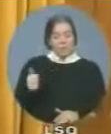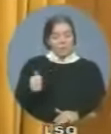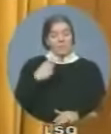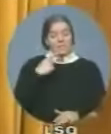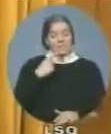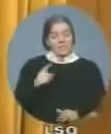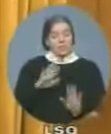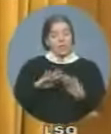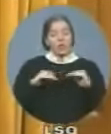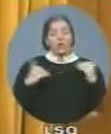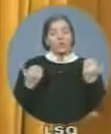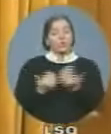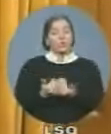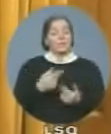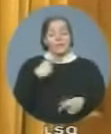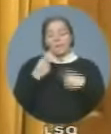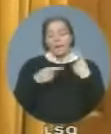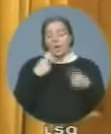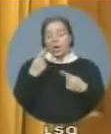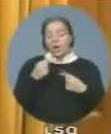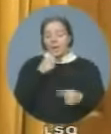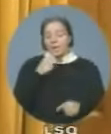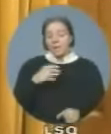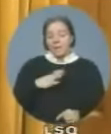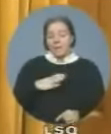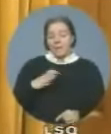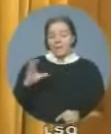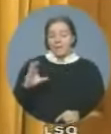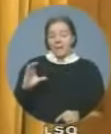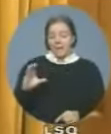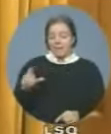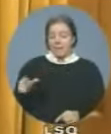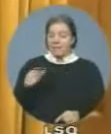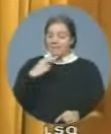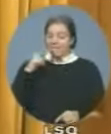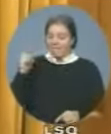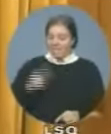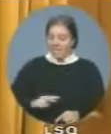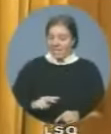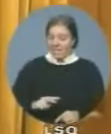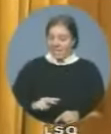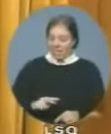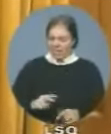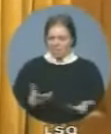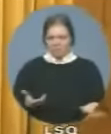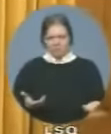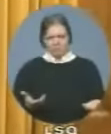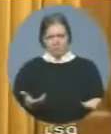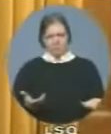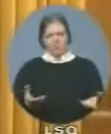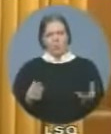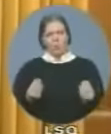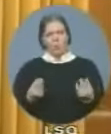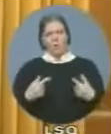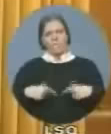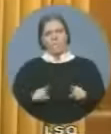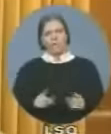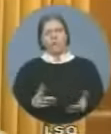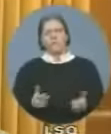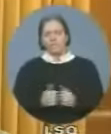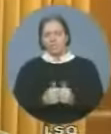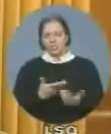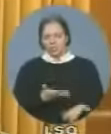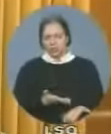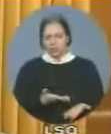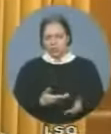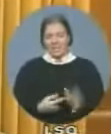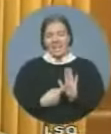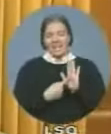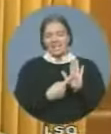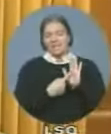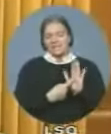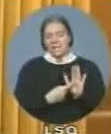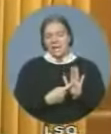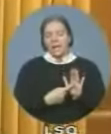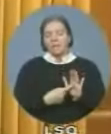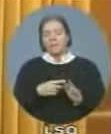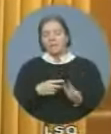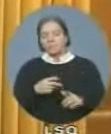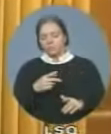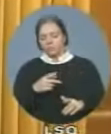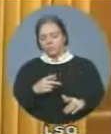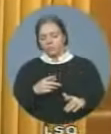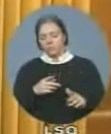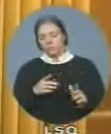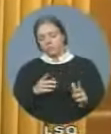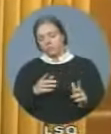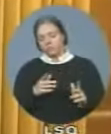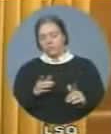paroles de la veuve de M. Cadman étaient vraies. Donc je me demande où est-ce qu'on s'en va avec ça. Les exemples de manœuvres douteuses ne s